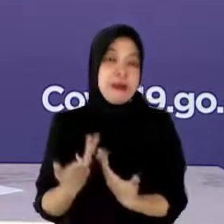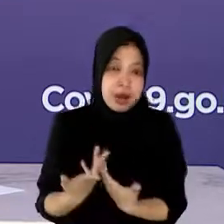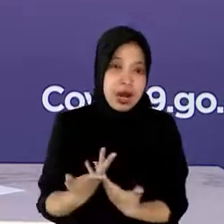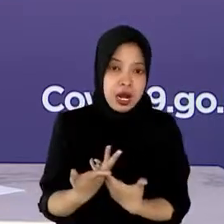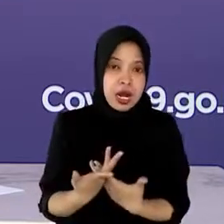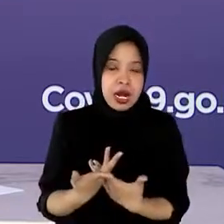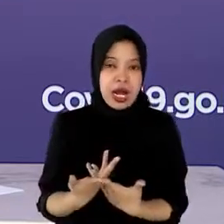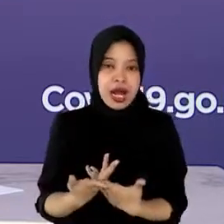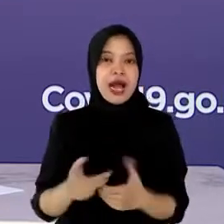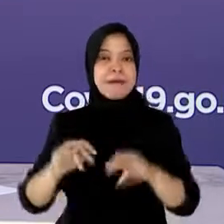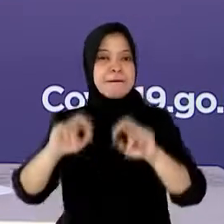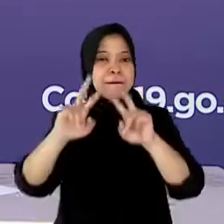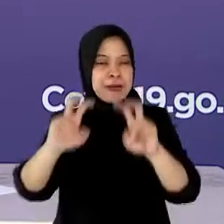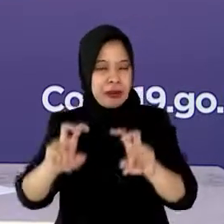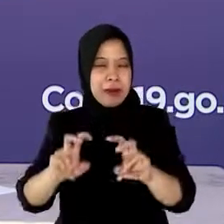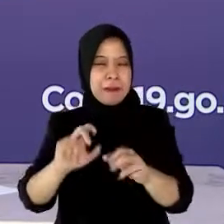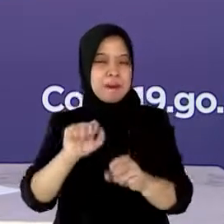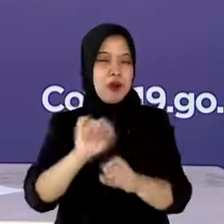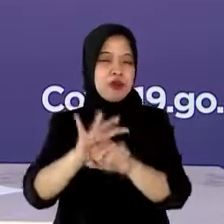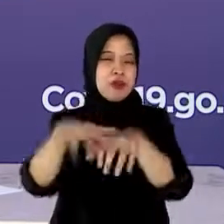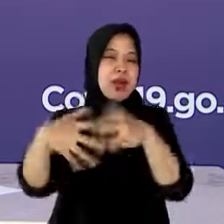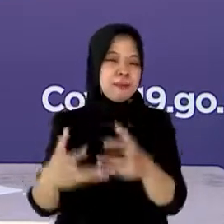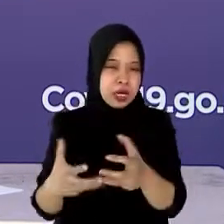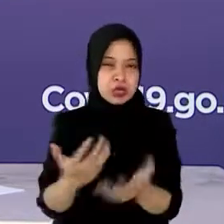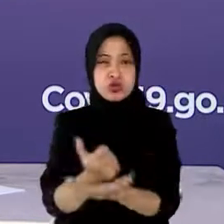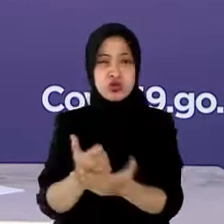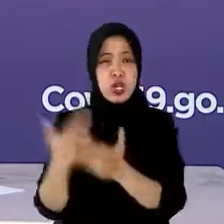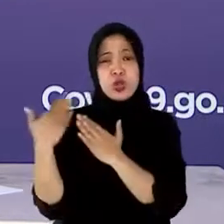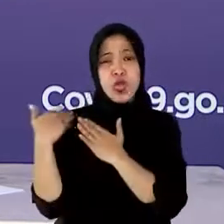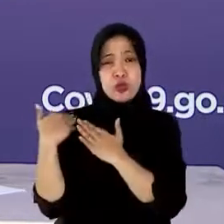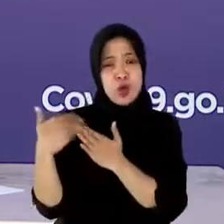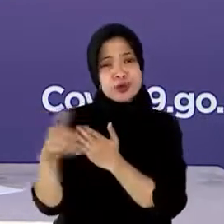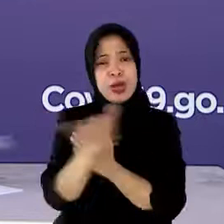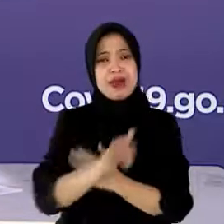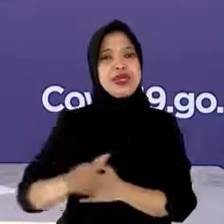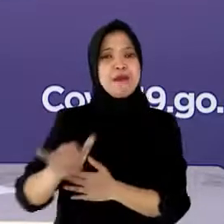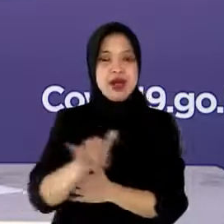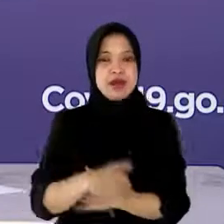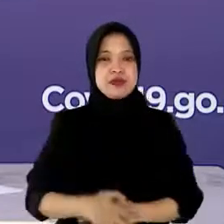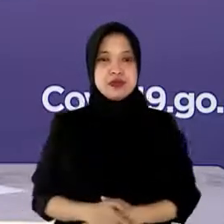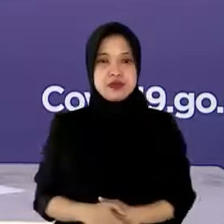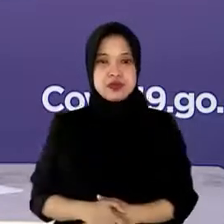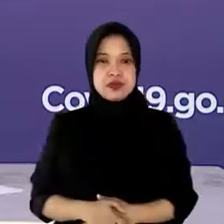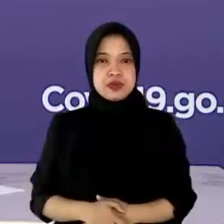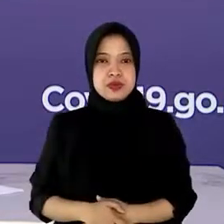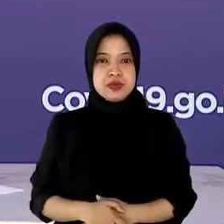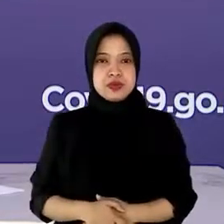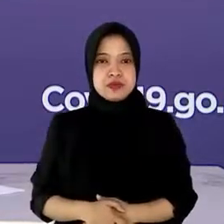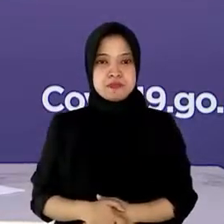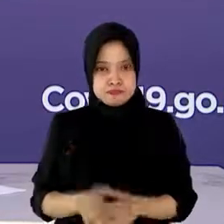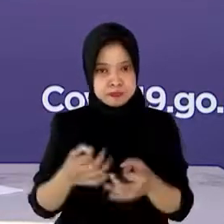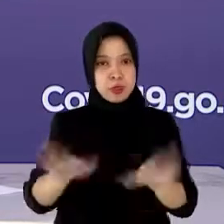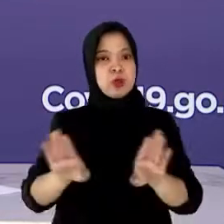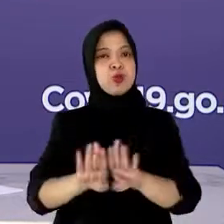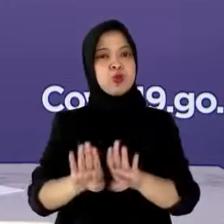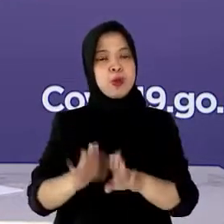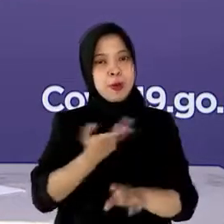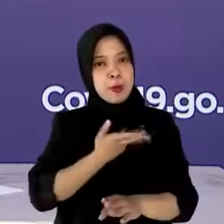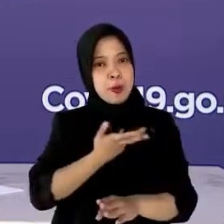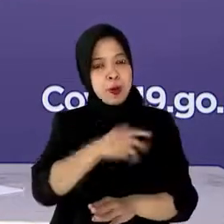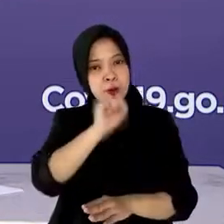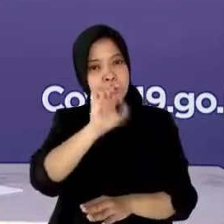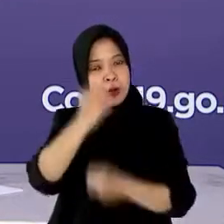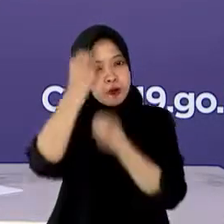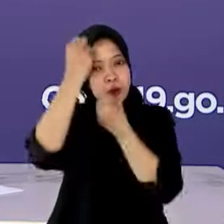prinsipnya pengentasan pandemi itu adalah tugas kita bersama sebagai penutup Saya ingin